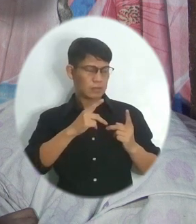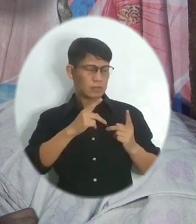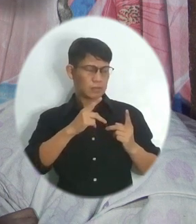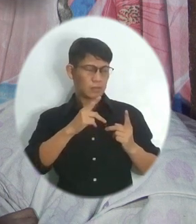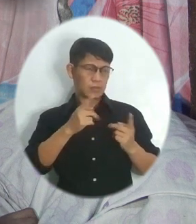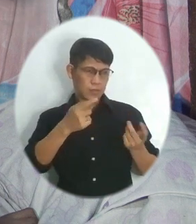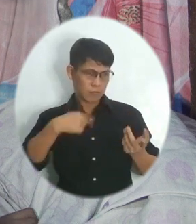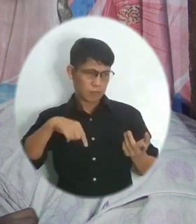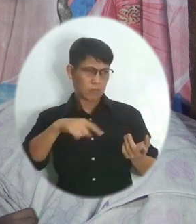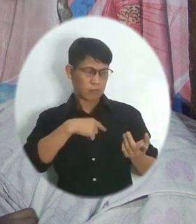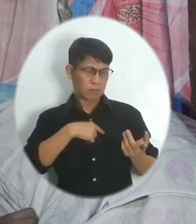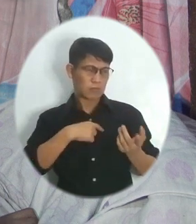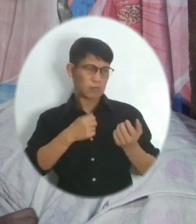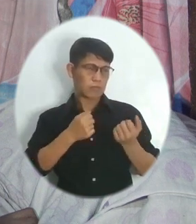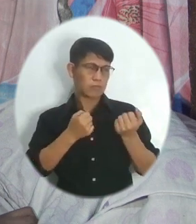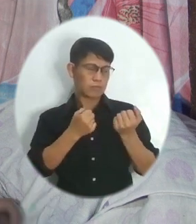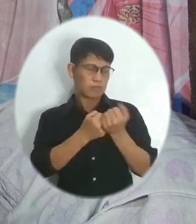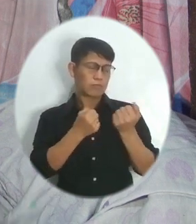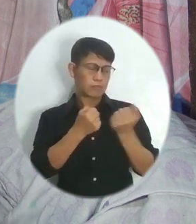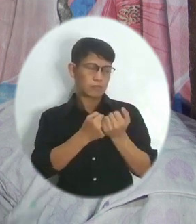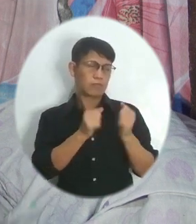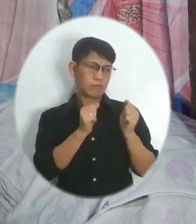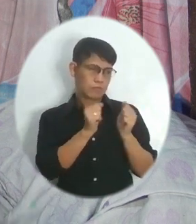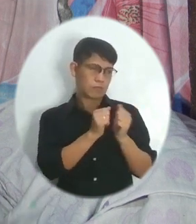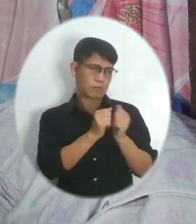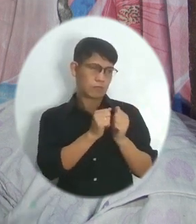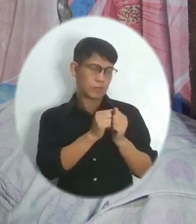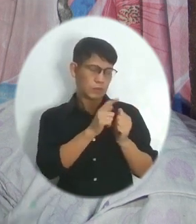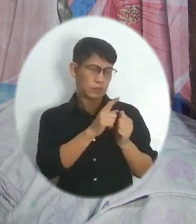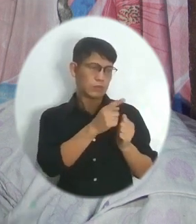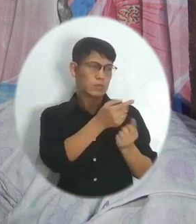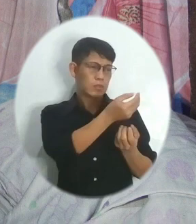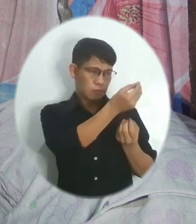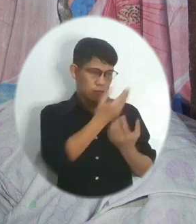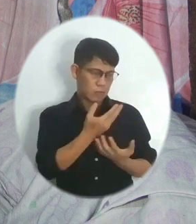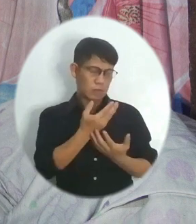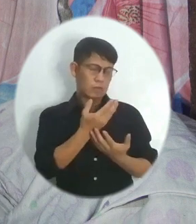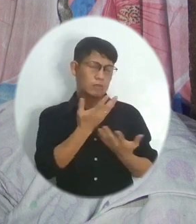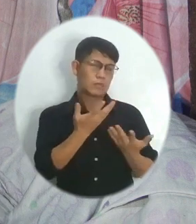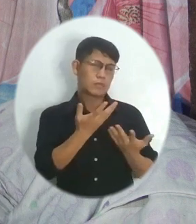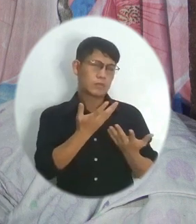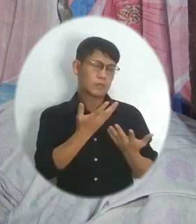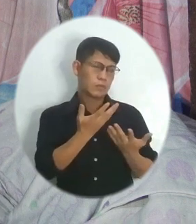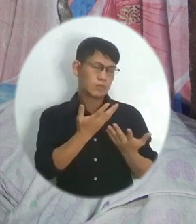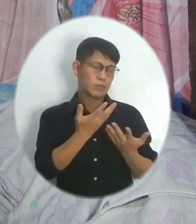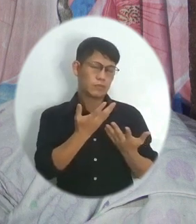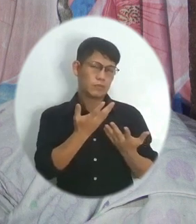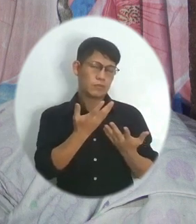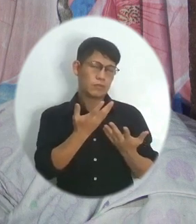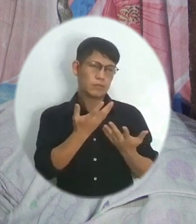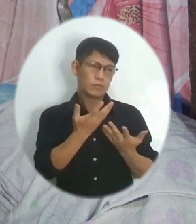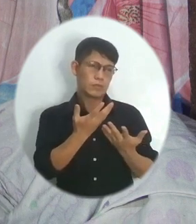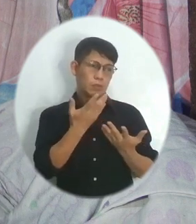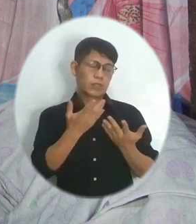namin madamayan ka, at least may masasabi ka, sumigaw ka lang, nandito lang kami